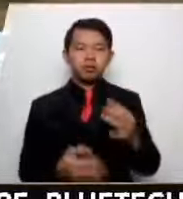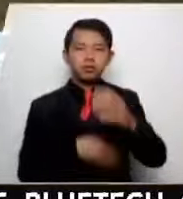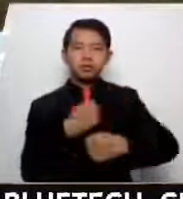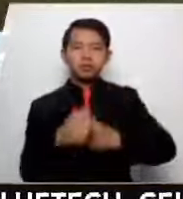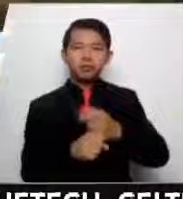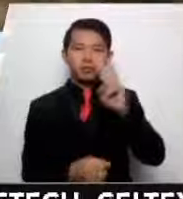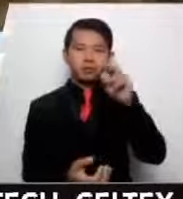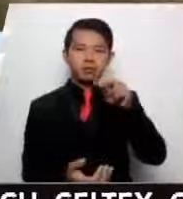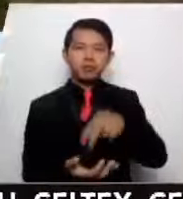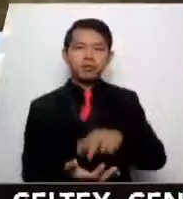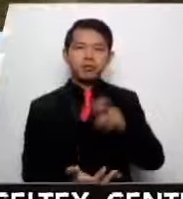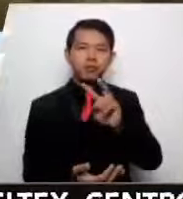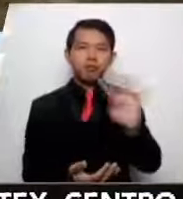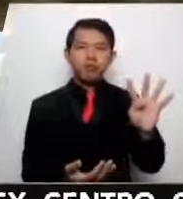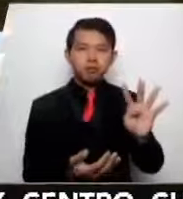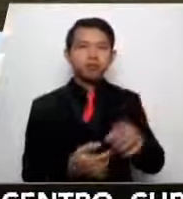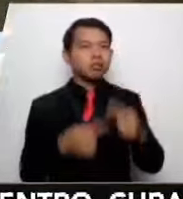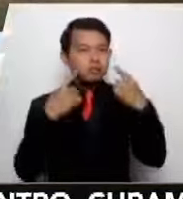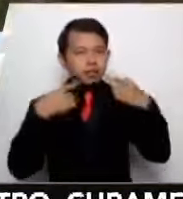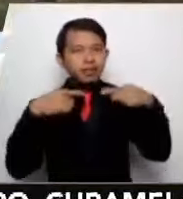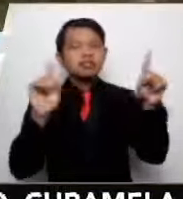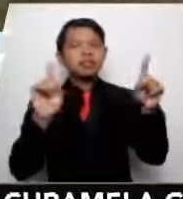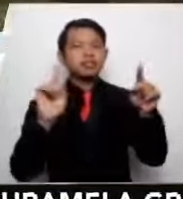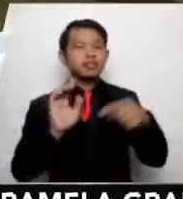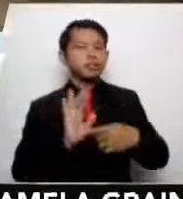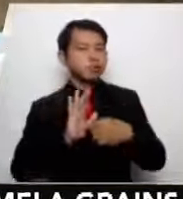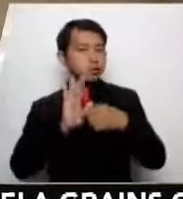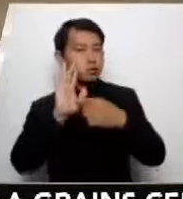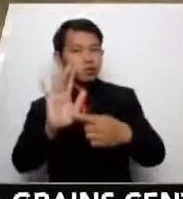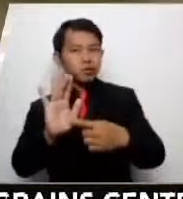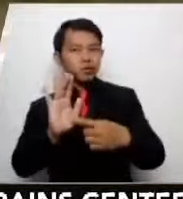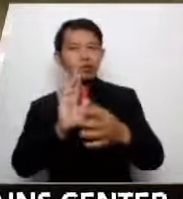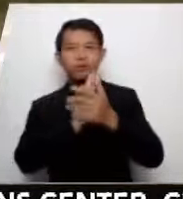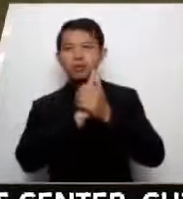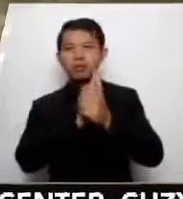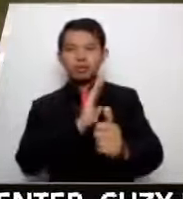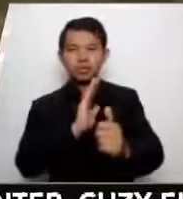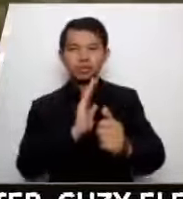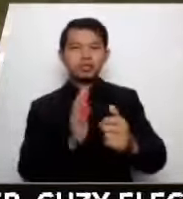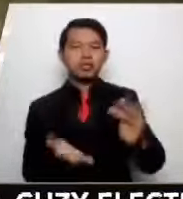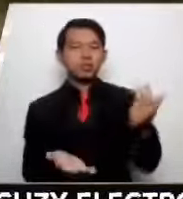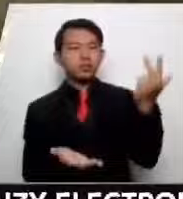successful siya nakapag-backflip at nakapag-landing sa lupa.